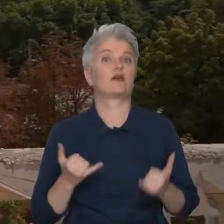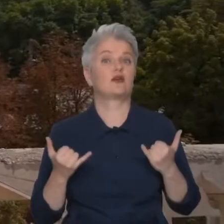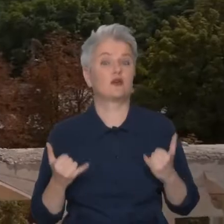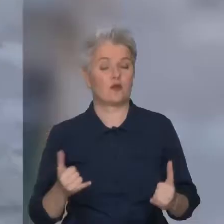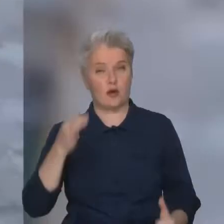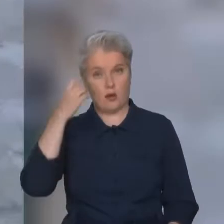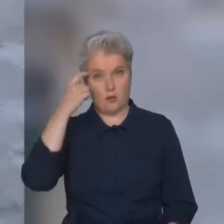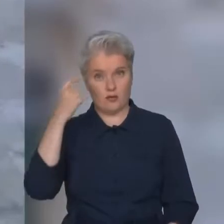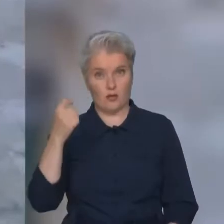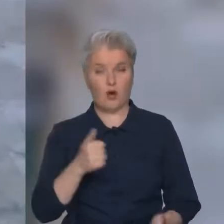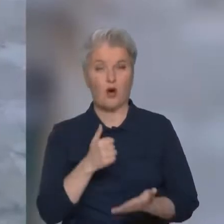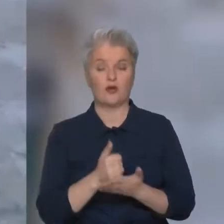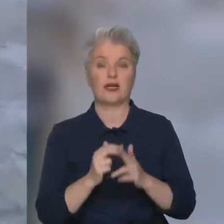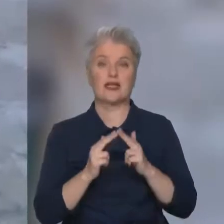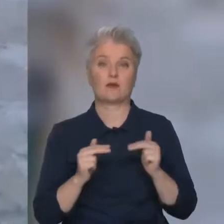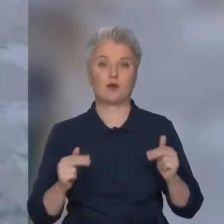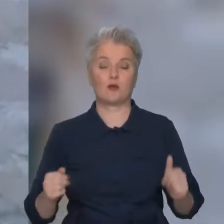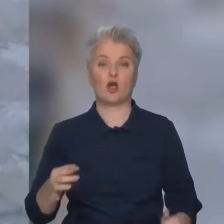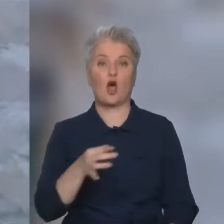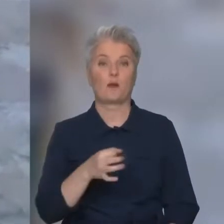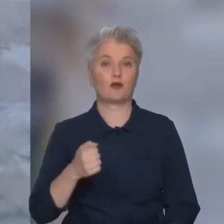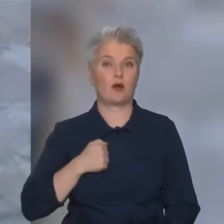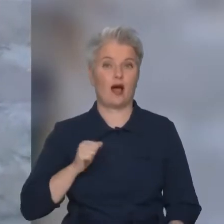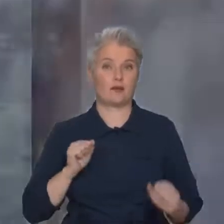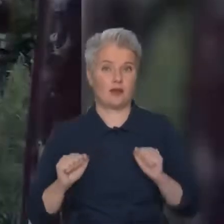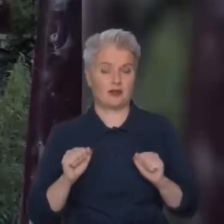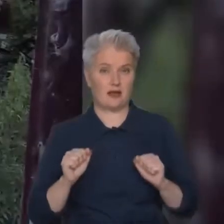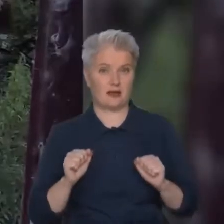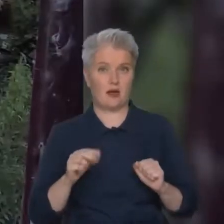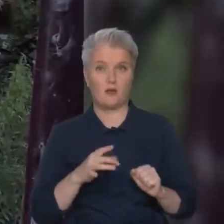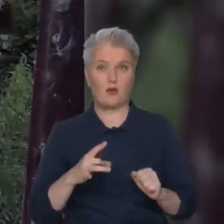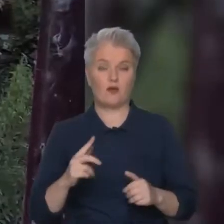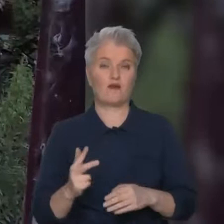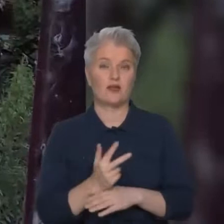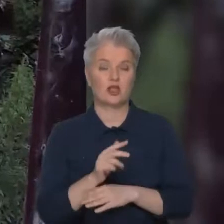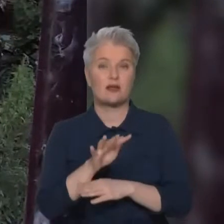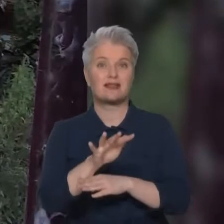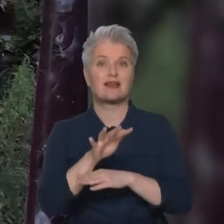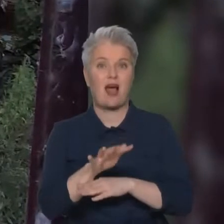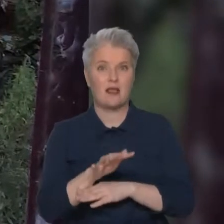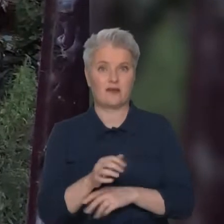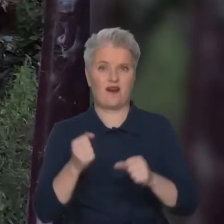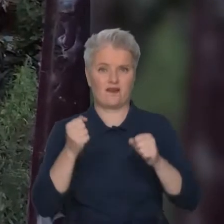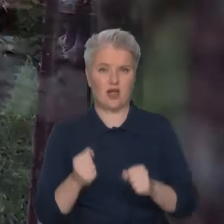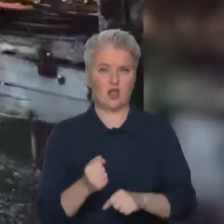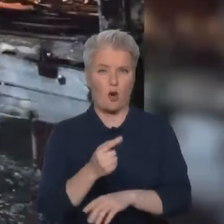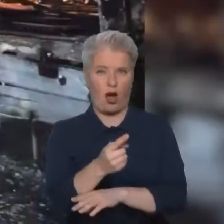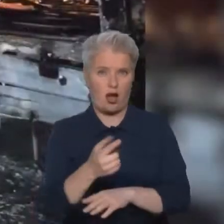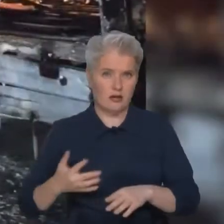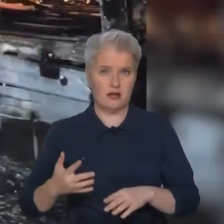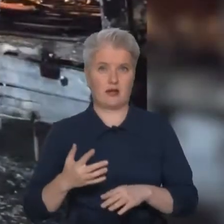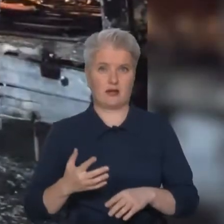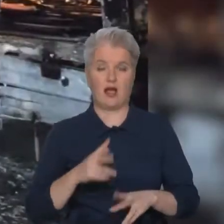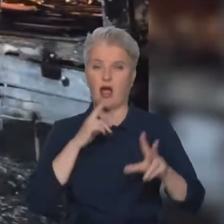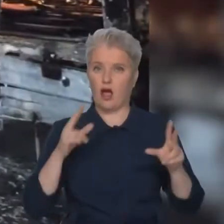Дніпропетровської обласної військової адміністрації Валентин Резніченко. По району тричі вдарили з градів та важкої артилерії. І хоч обійшлося без загиблих